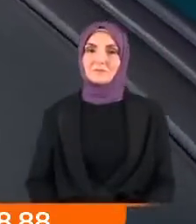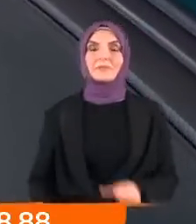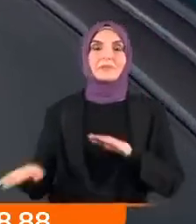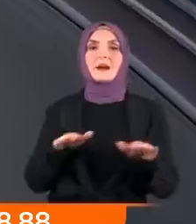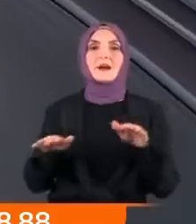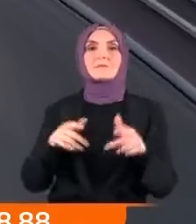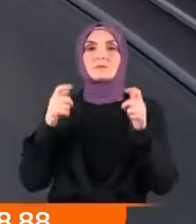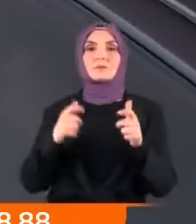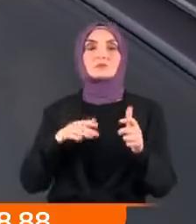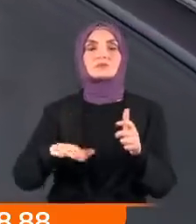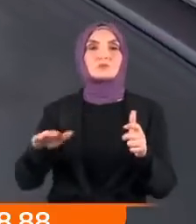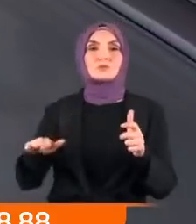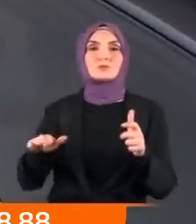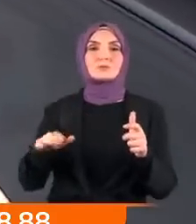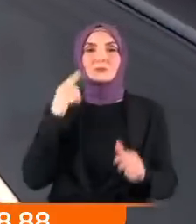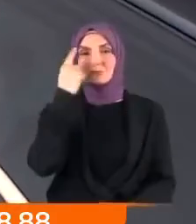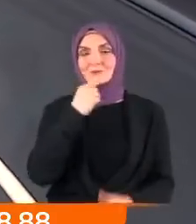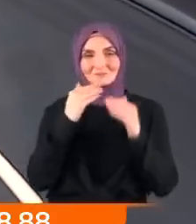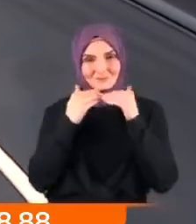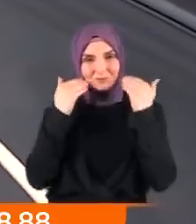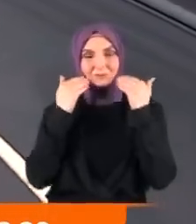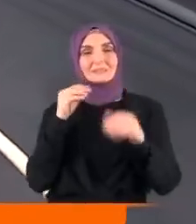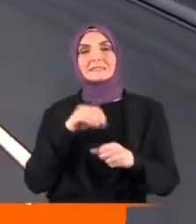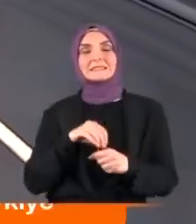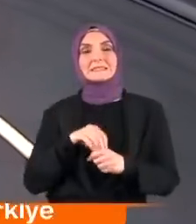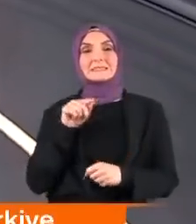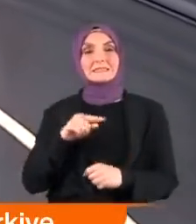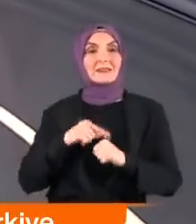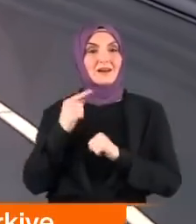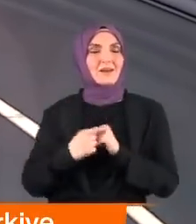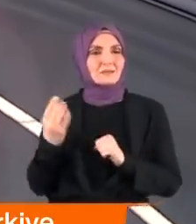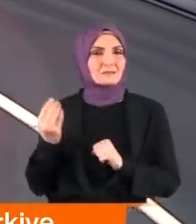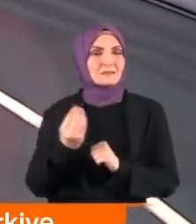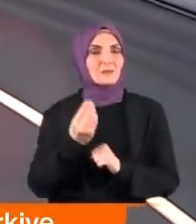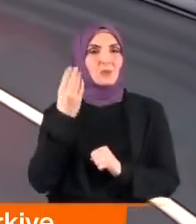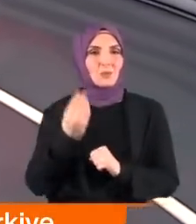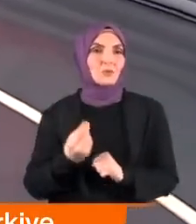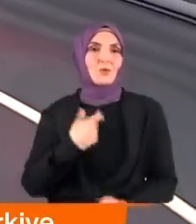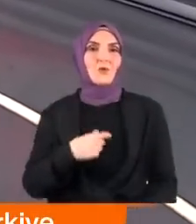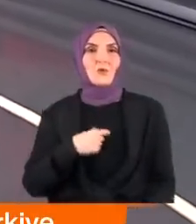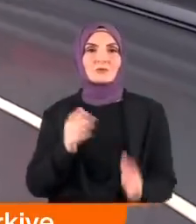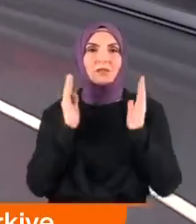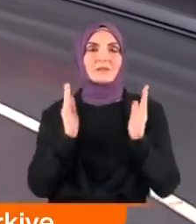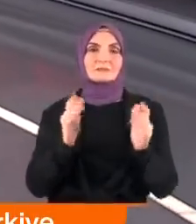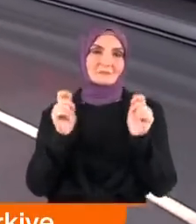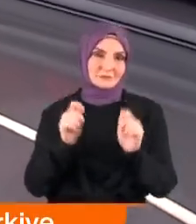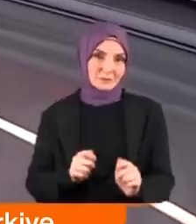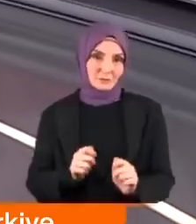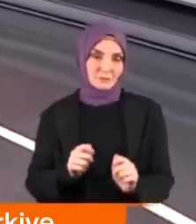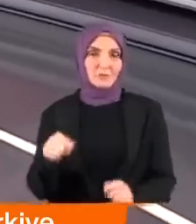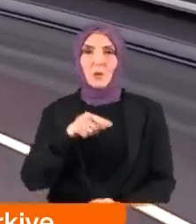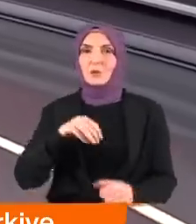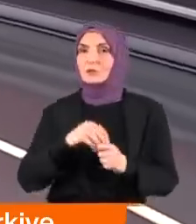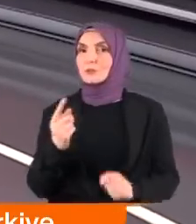Deprem bölgesindeki çocukların yüzü biraz olsun gülsün diye haftalardır özel etkinlikler düzenleniyor. Bu etkinliklerden biri de